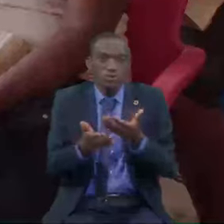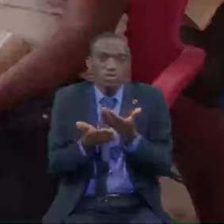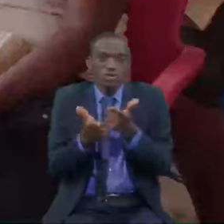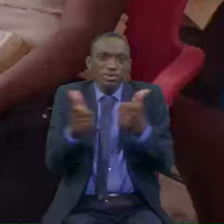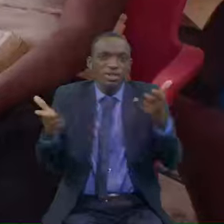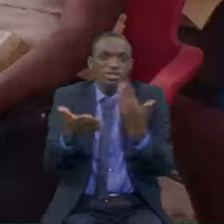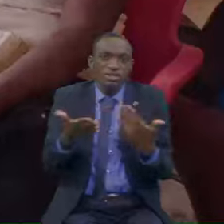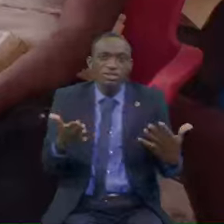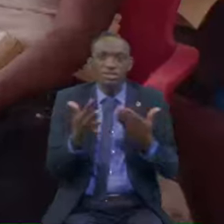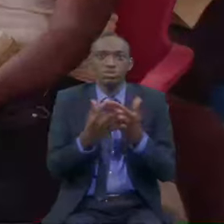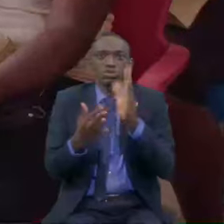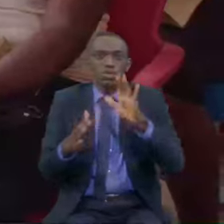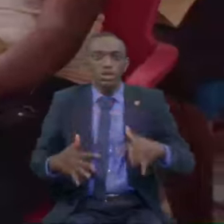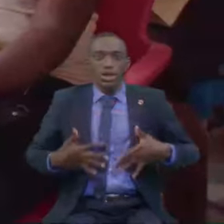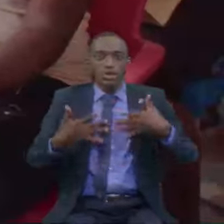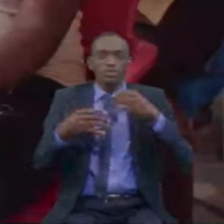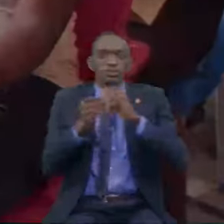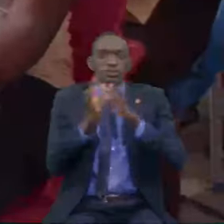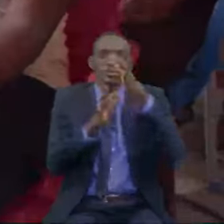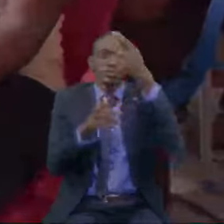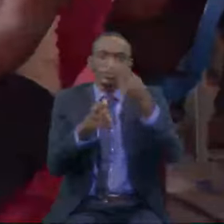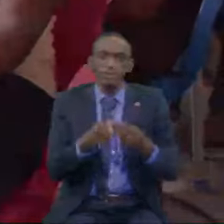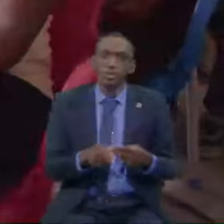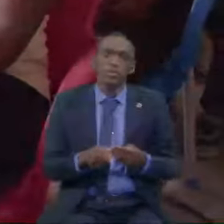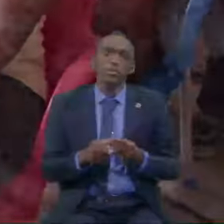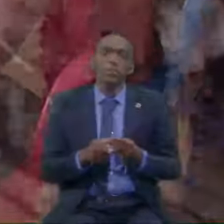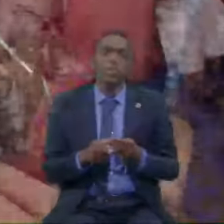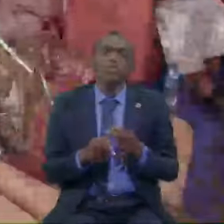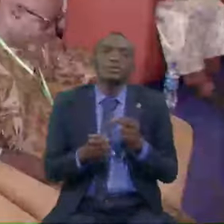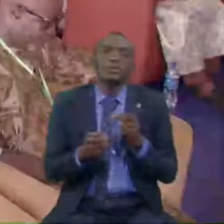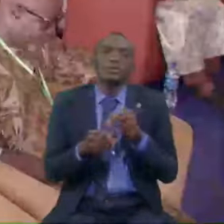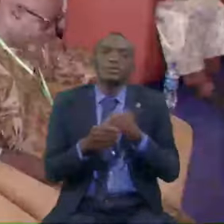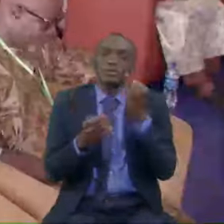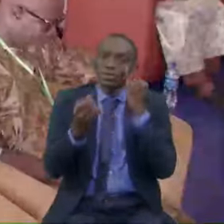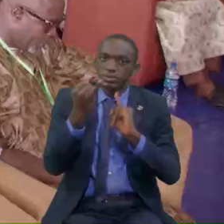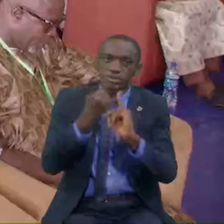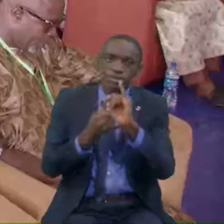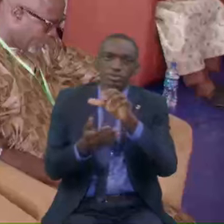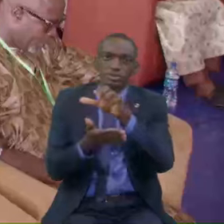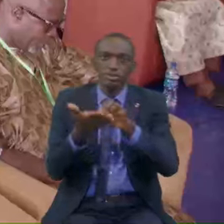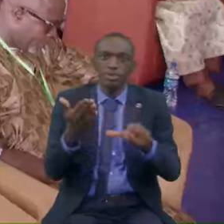au nom de Jésus. En Ésaïe, chapitre 10,